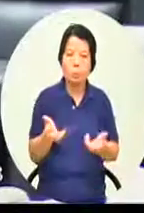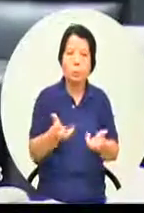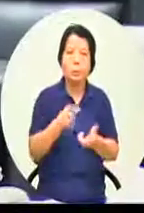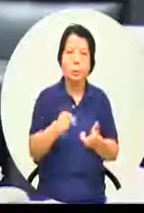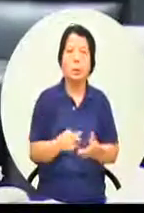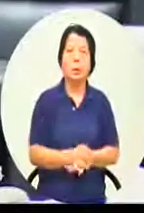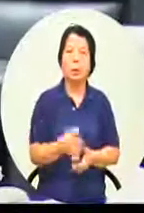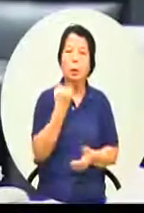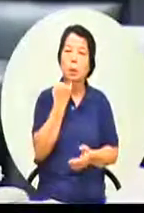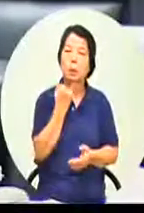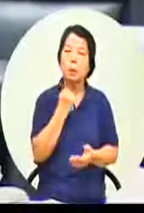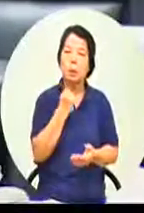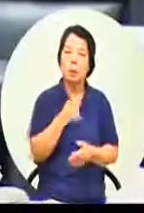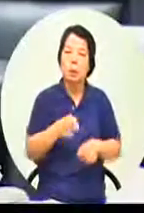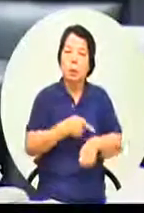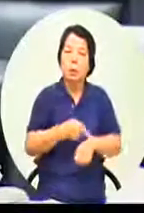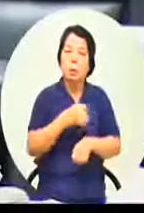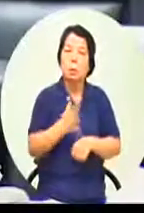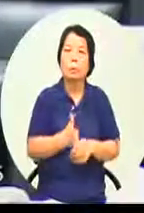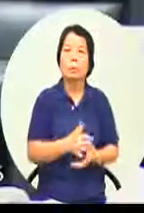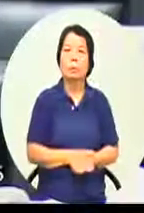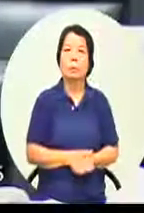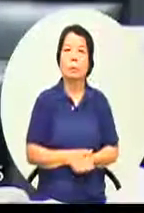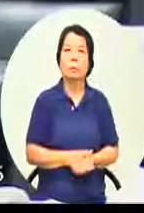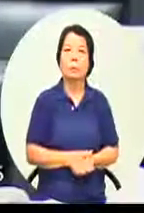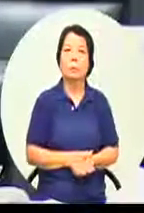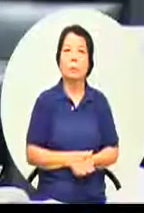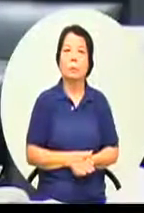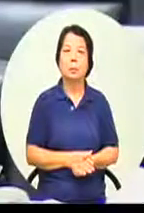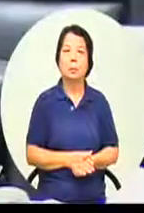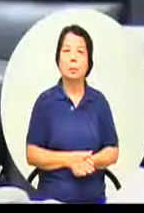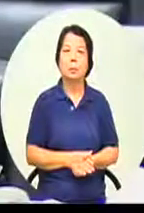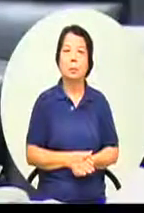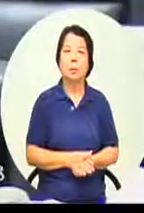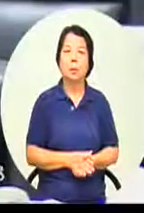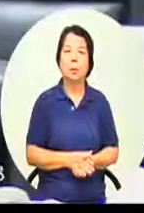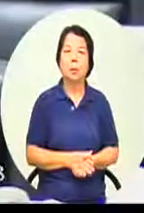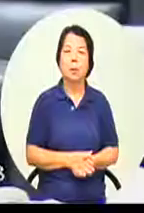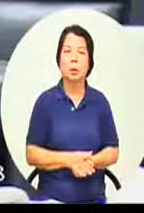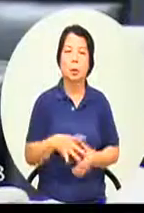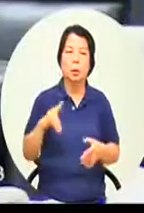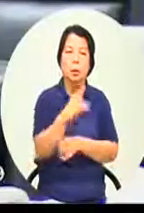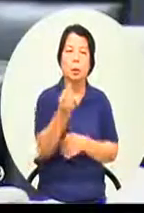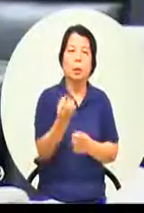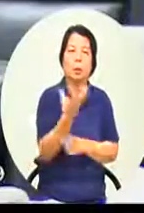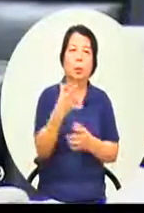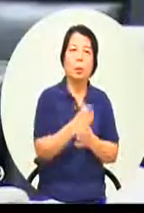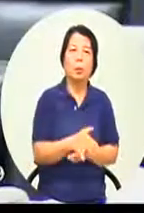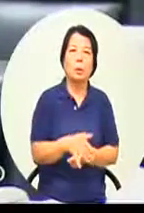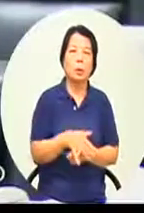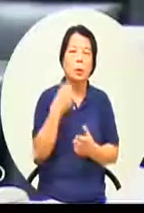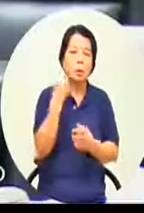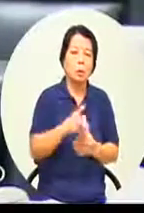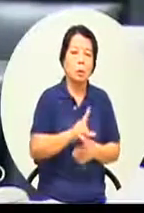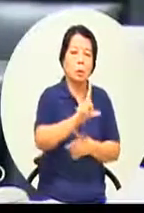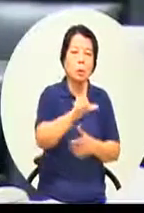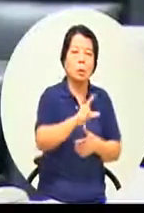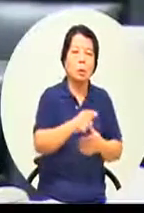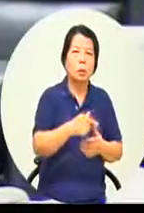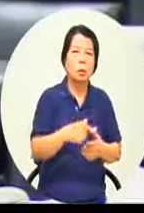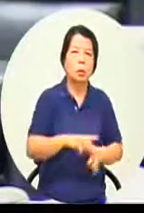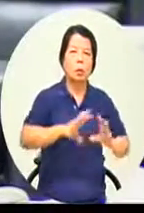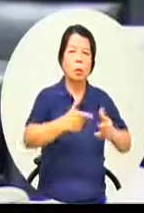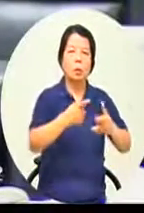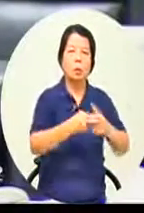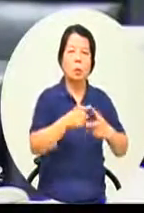不可行，好不好？这个总执行我会跟你们谈哦。那再过来就是龙华国中跟新上国小两个校地紧邻的校门口，要规